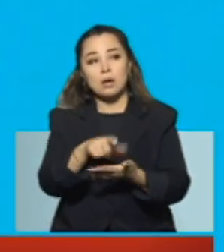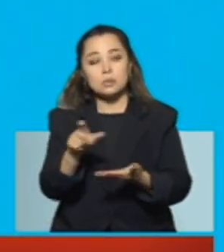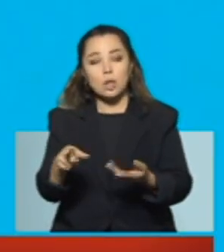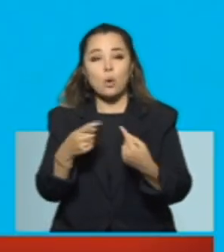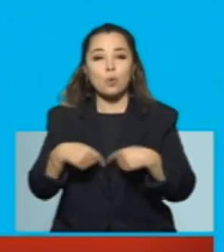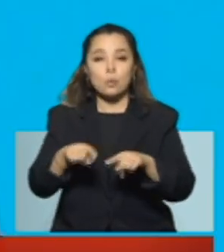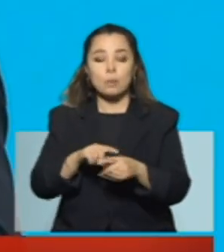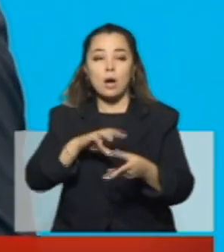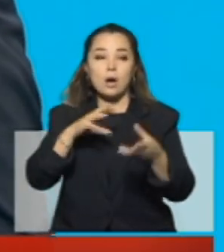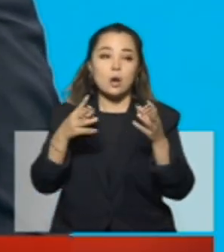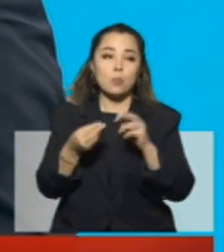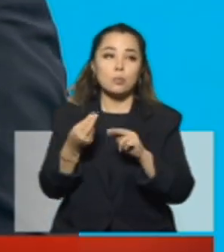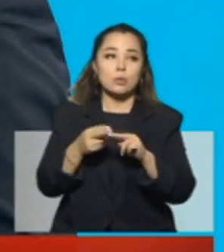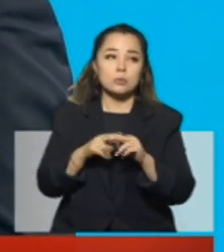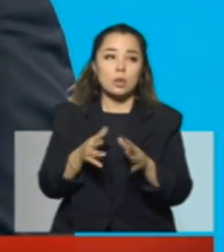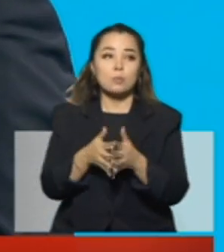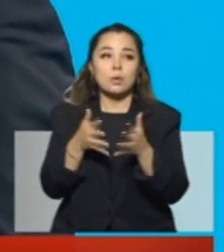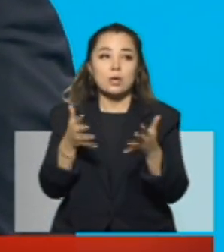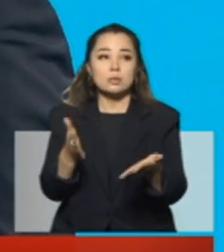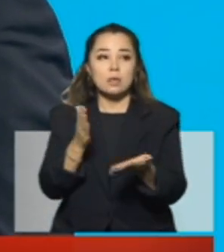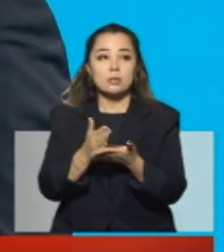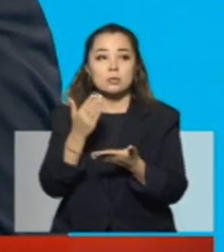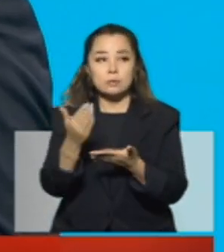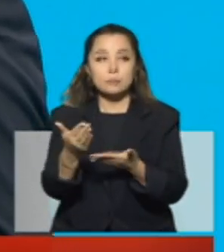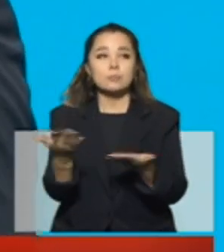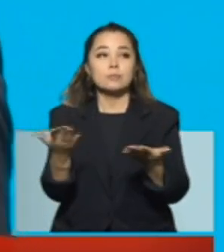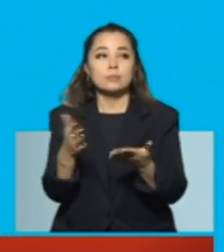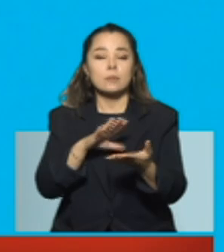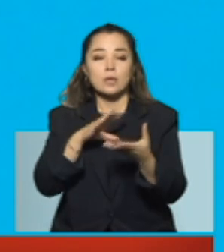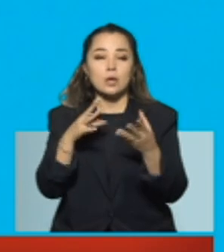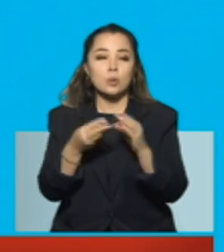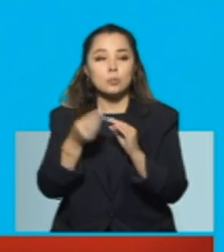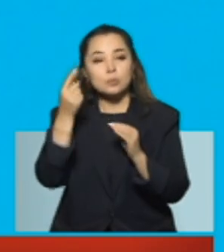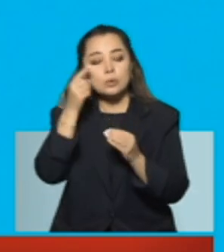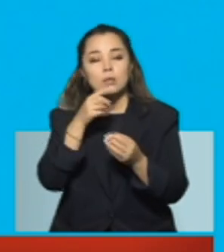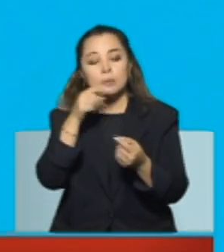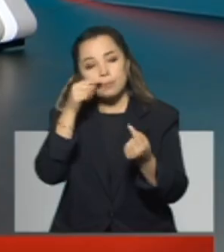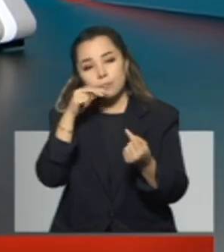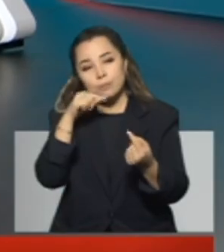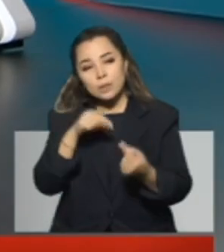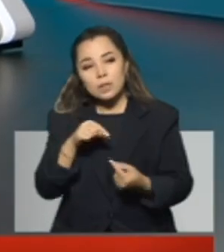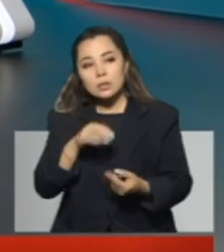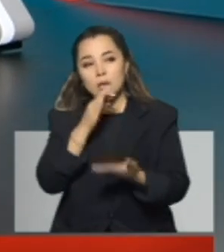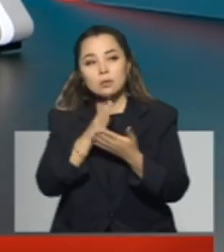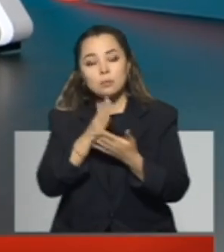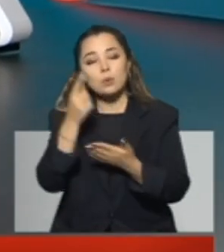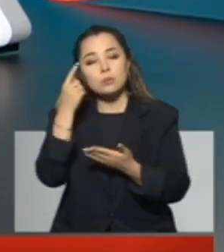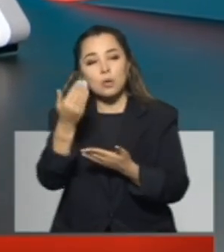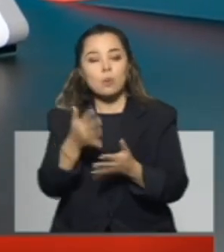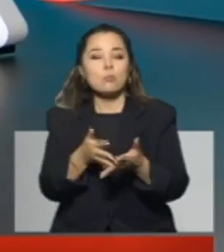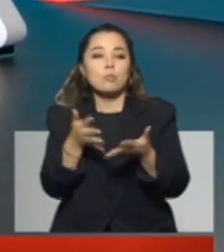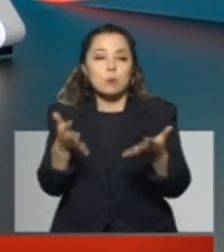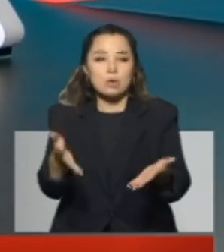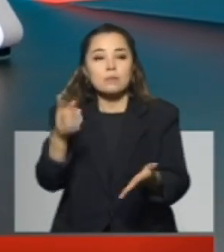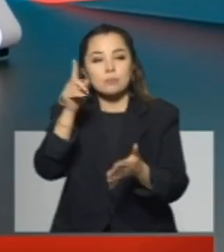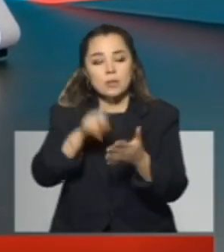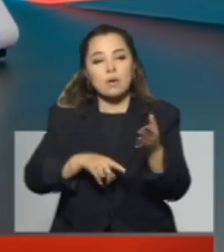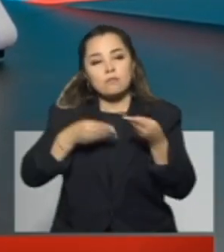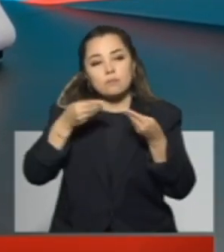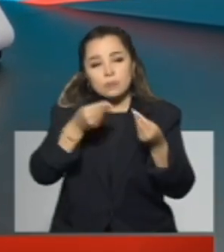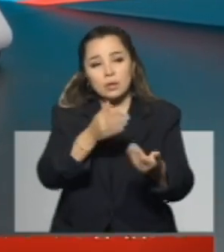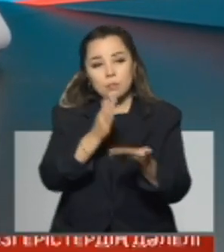азаматтық қоғамның қалыптасуына осындай науқандар қалай ықпал етеді деп ойлайсыз? Ақпалы мен ойымша орасан зор.